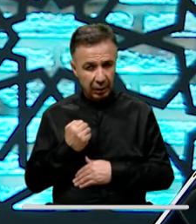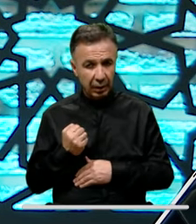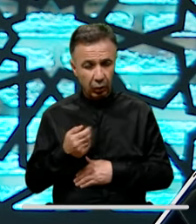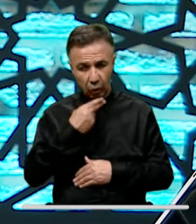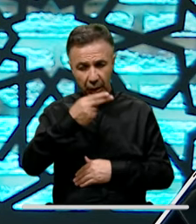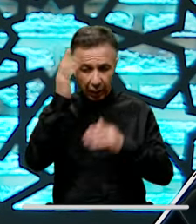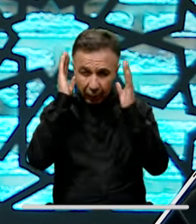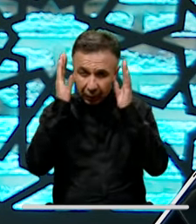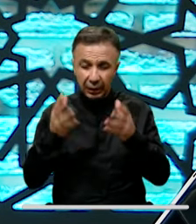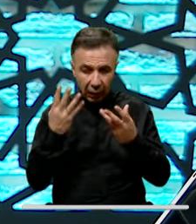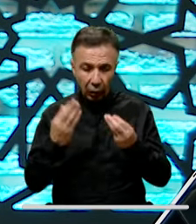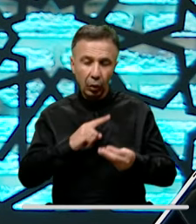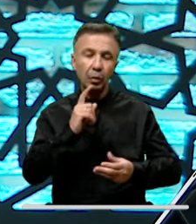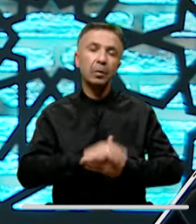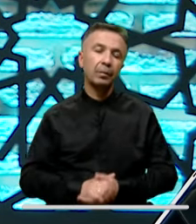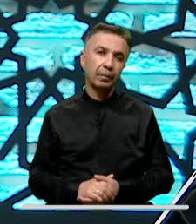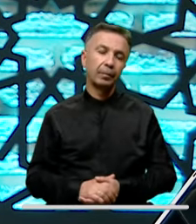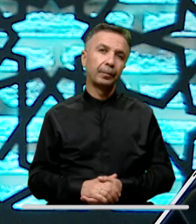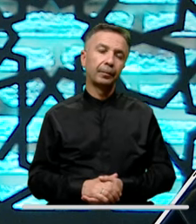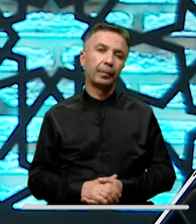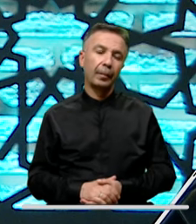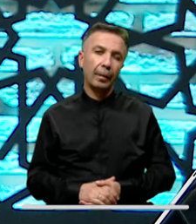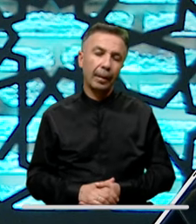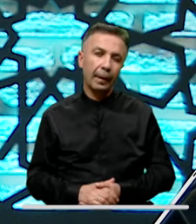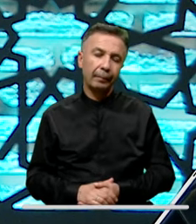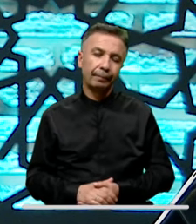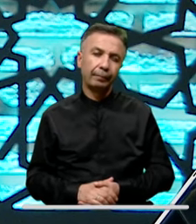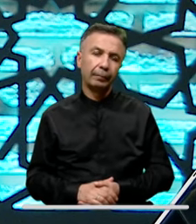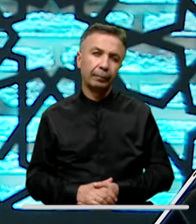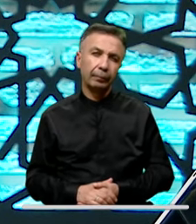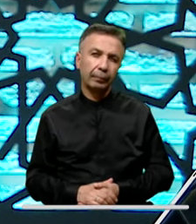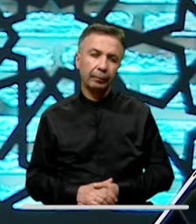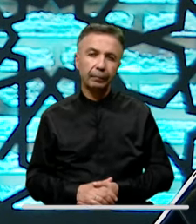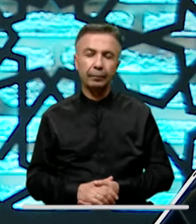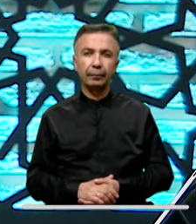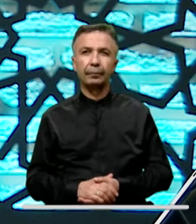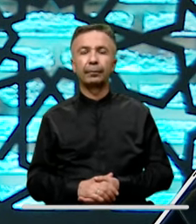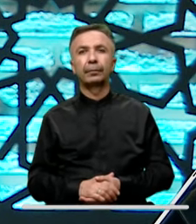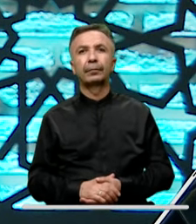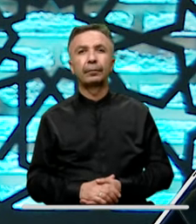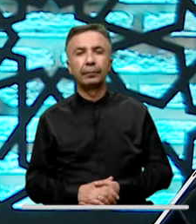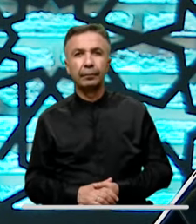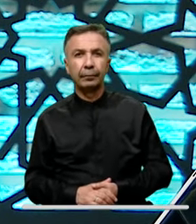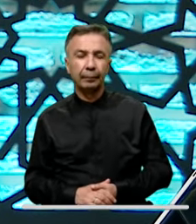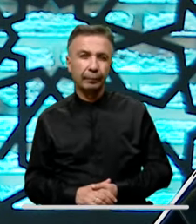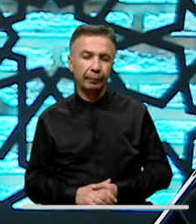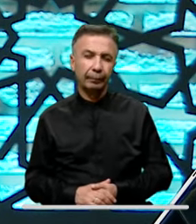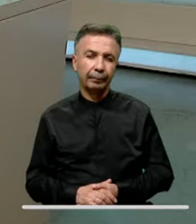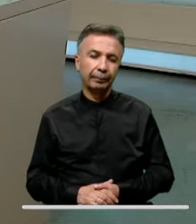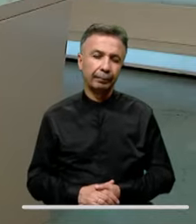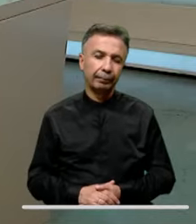öper, çok merak ediyor onlar da. Eyvallah. Onlara da selam olsun. Sağlık afiyet diliyorum. Hayırlı akşamlar Adil